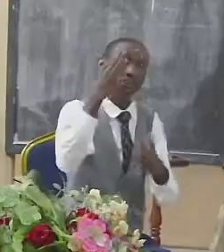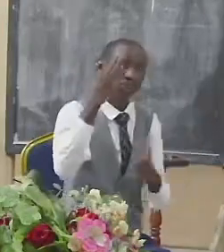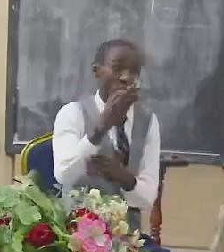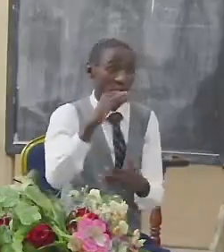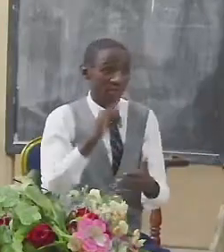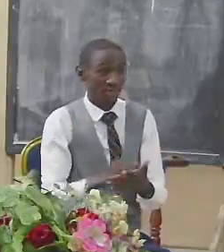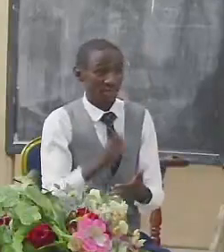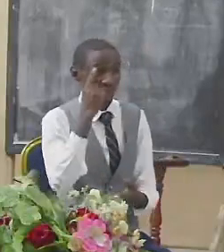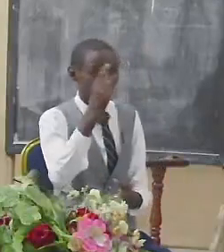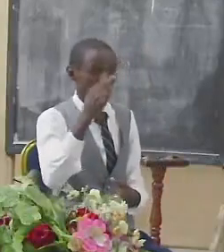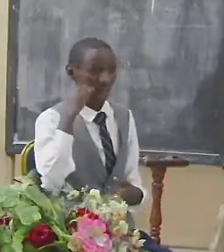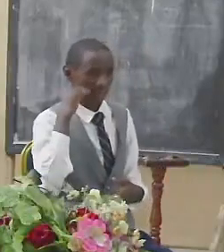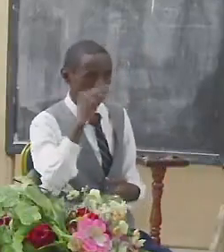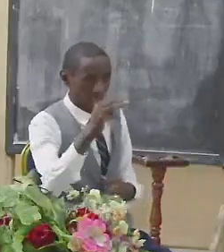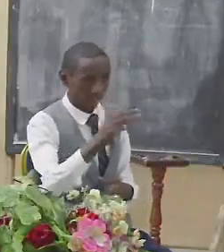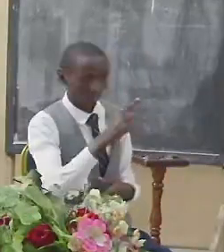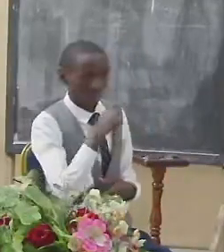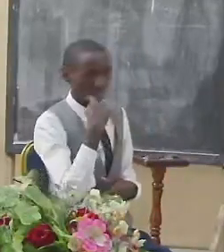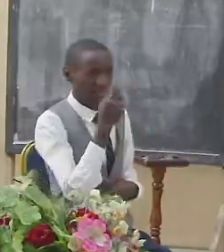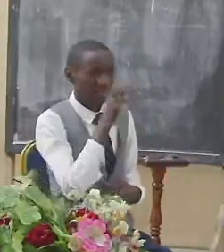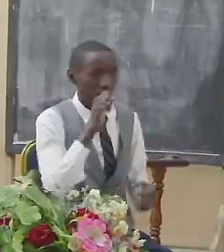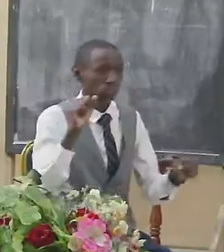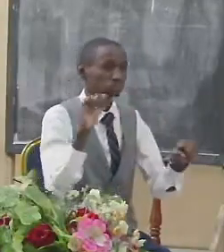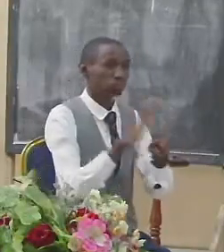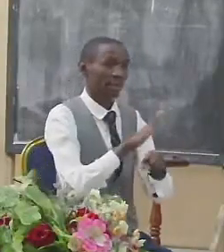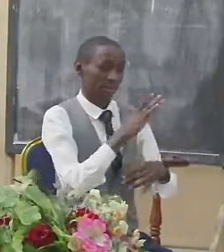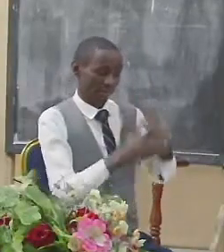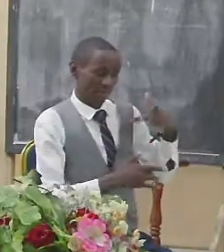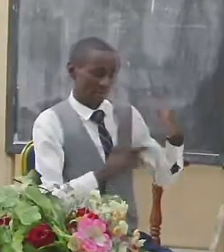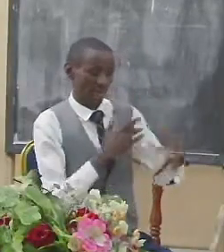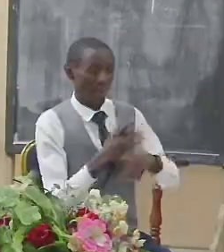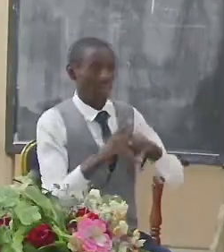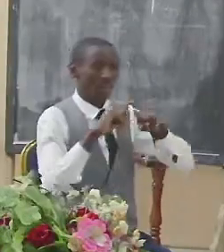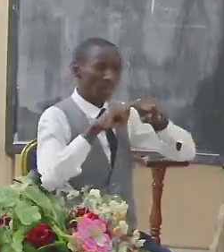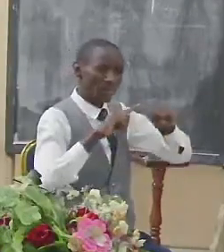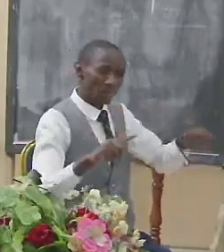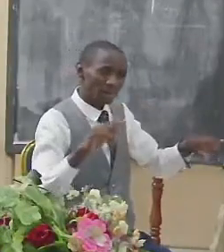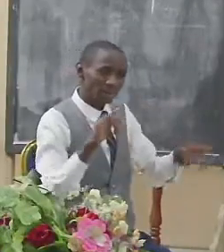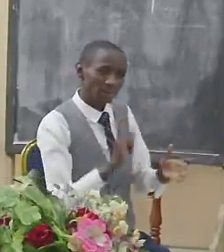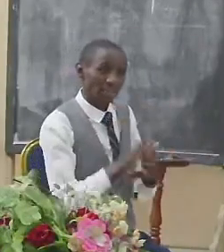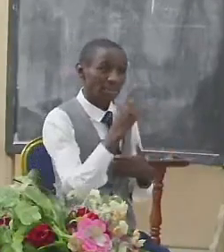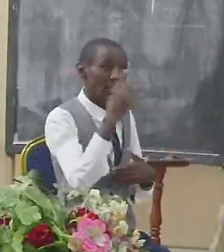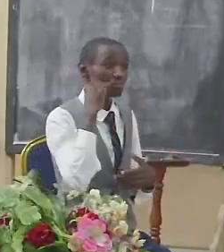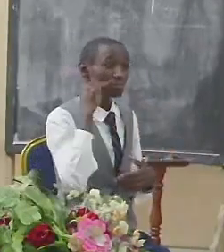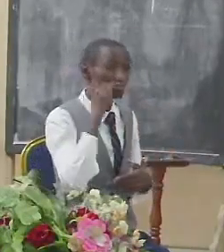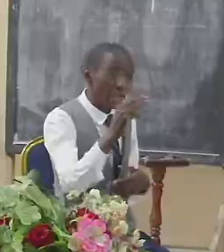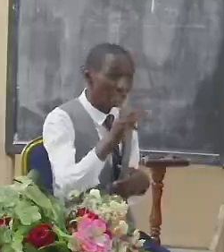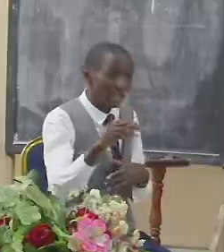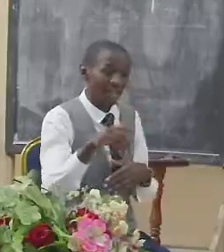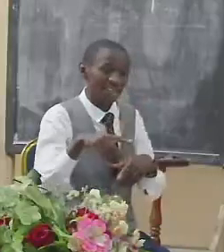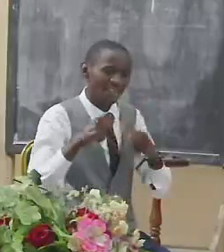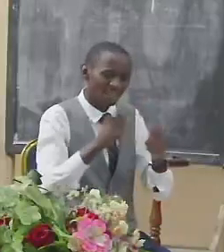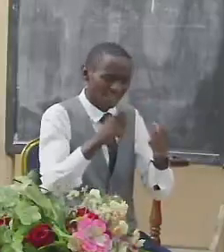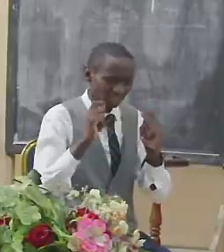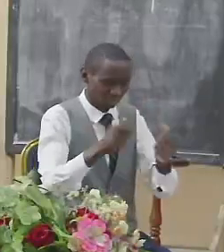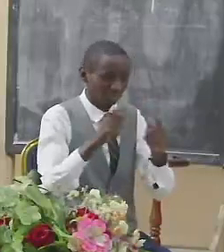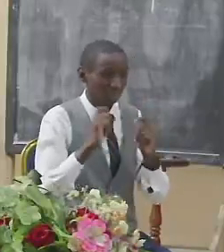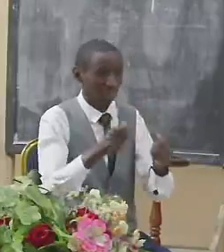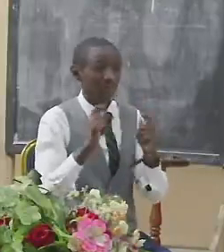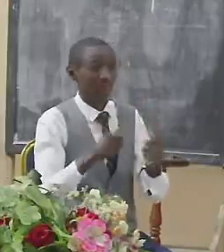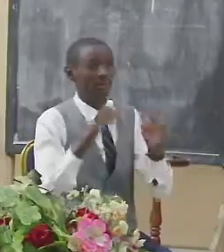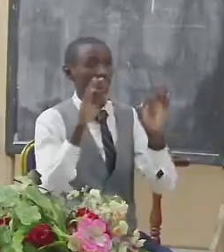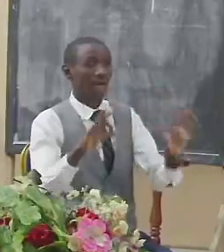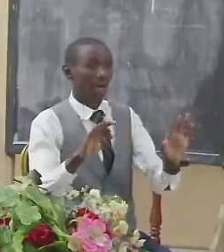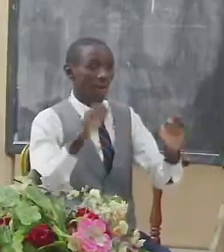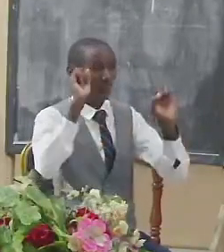un message ni ujumbe qui est plein de grâce, ambao inajaa neema. Mais c'est un message urgent. Lakini ni ujumbe ya uharaka.